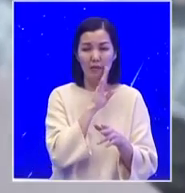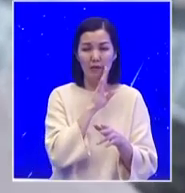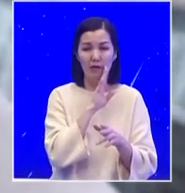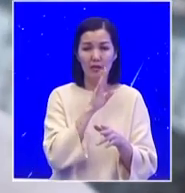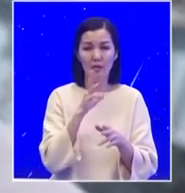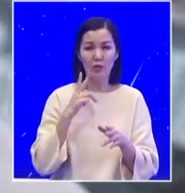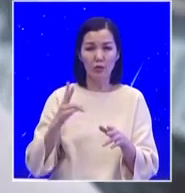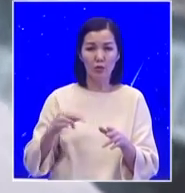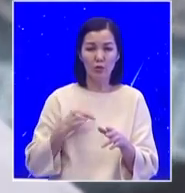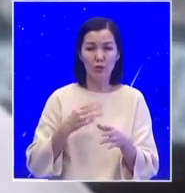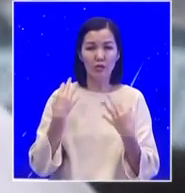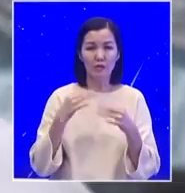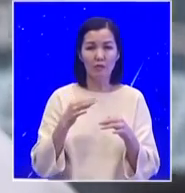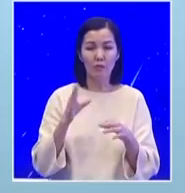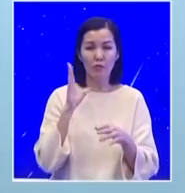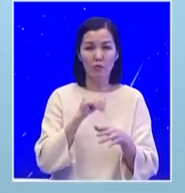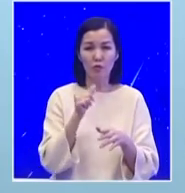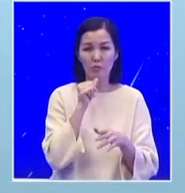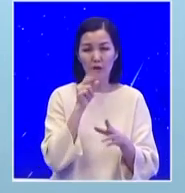Айару, свободно владеет этими инструментами.